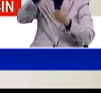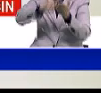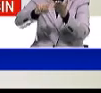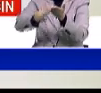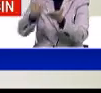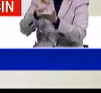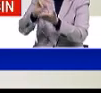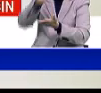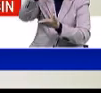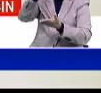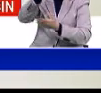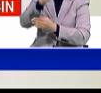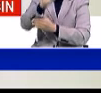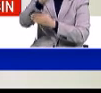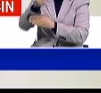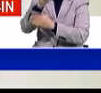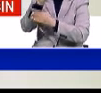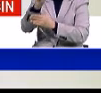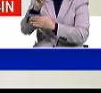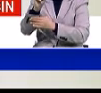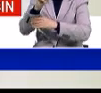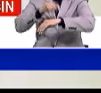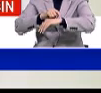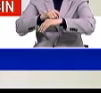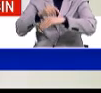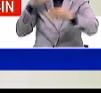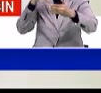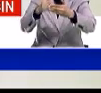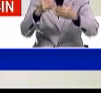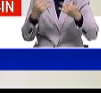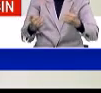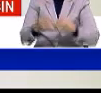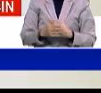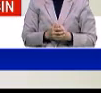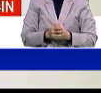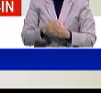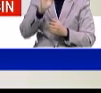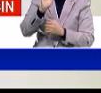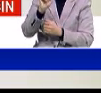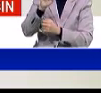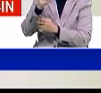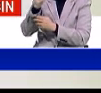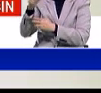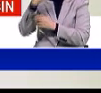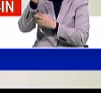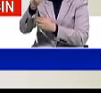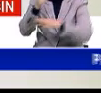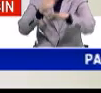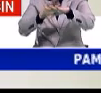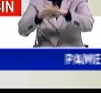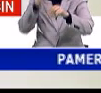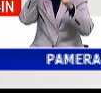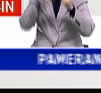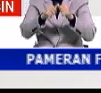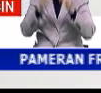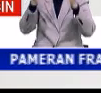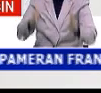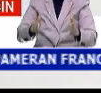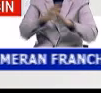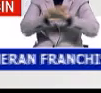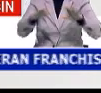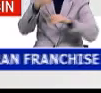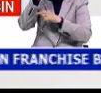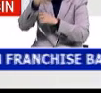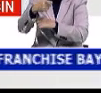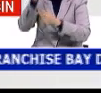ke Institut Jantung Negara IJN dalam masa terdekat. Datuk Mayor Farid Al-Atrash juga mengingatkan orang ramai agar tidak